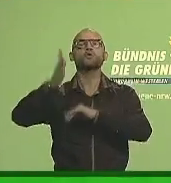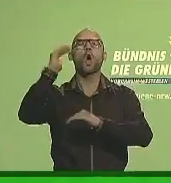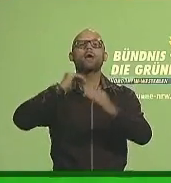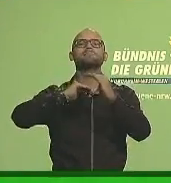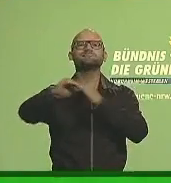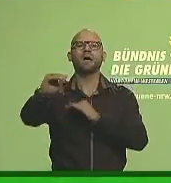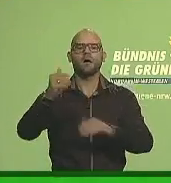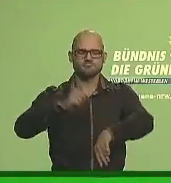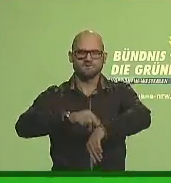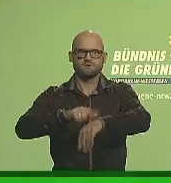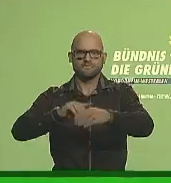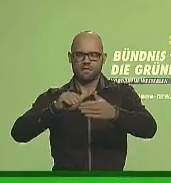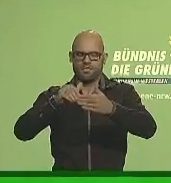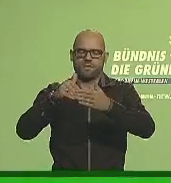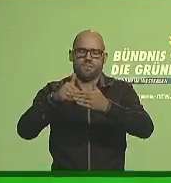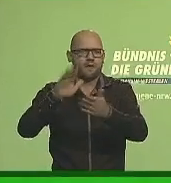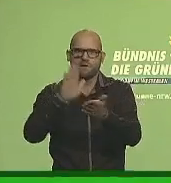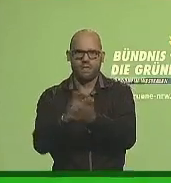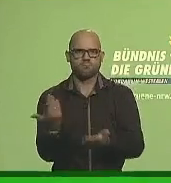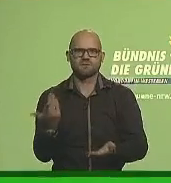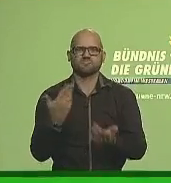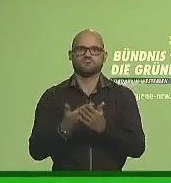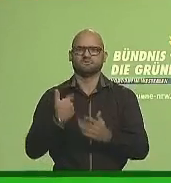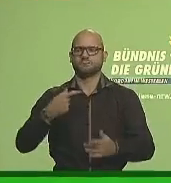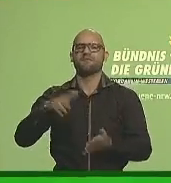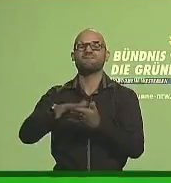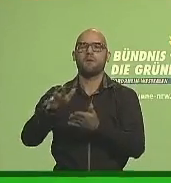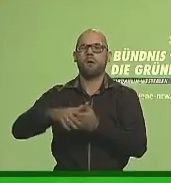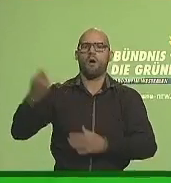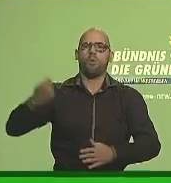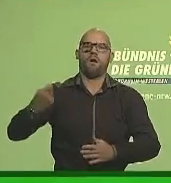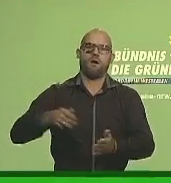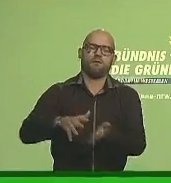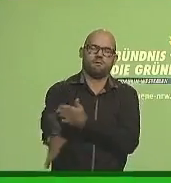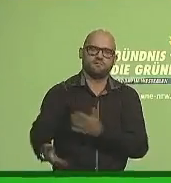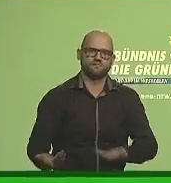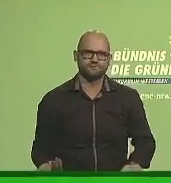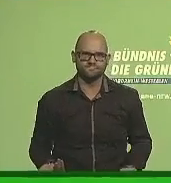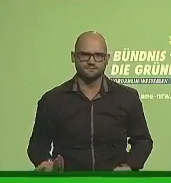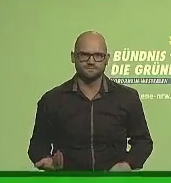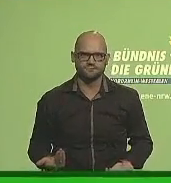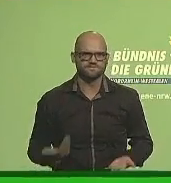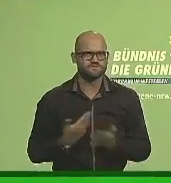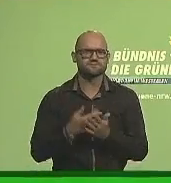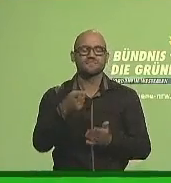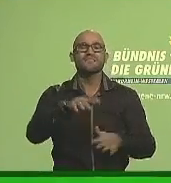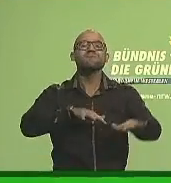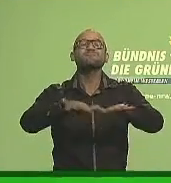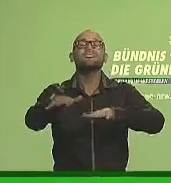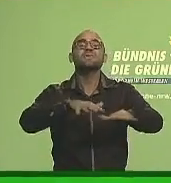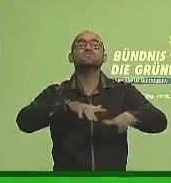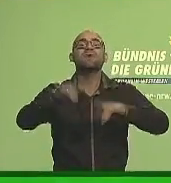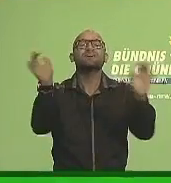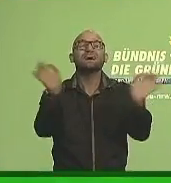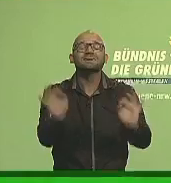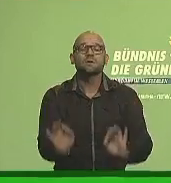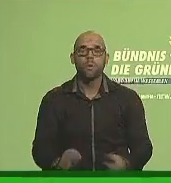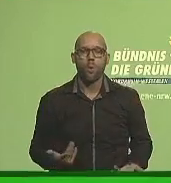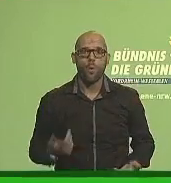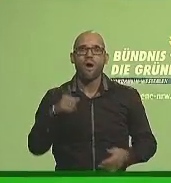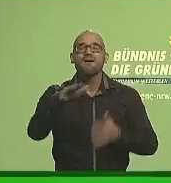rechtzeitig hinbekommt. Das, liebe Freunde und Freunde, ist ein wirtschaftliches Risiko. Das hat nichts bei den Preisen der Verbraucher zu